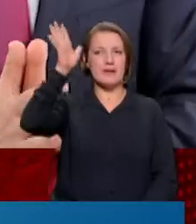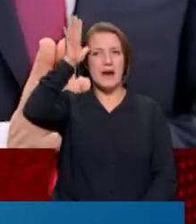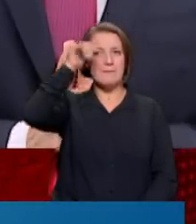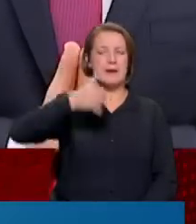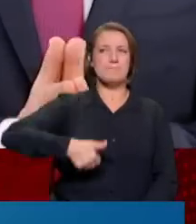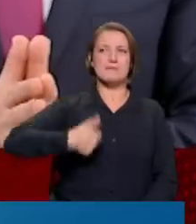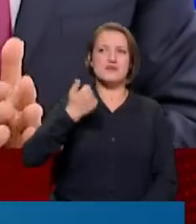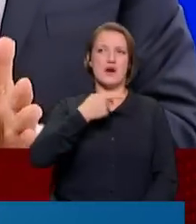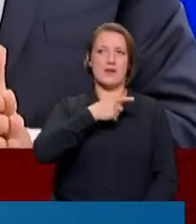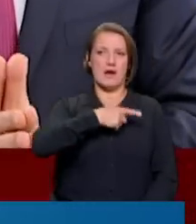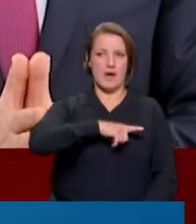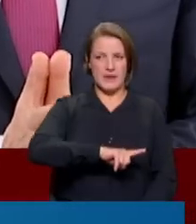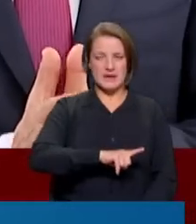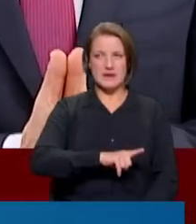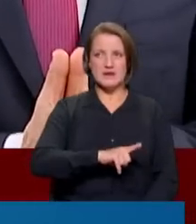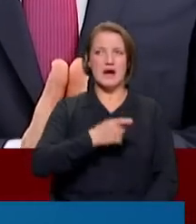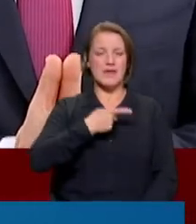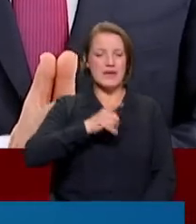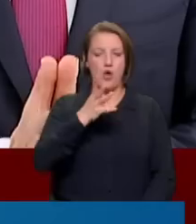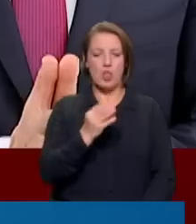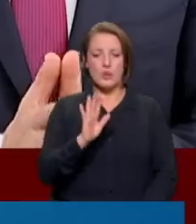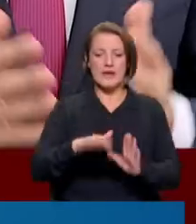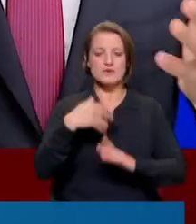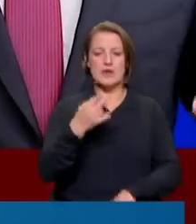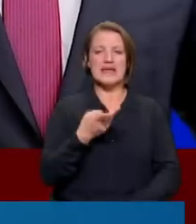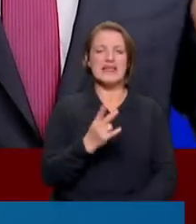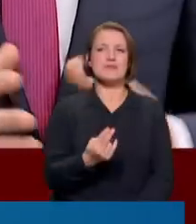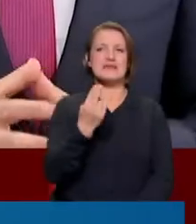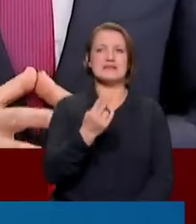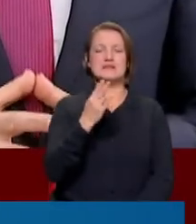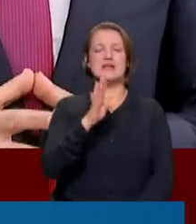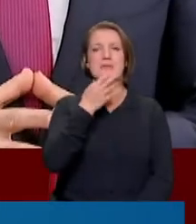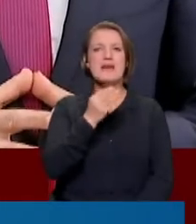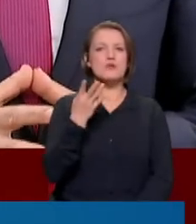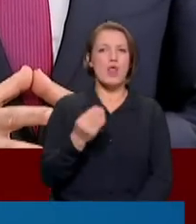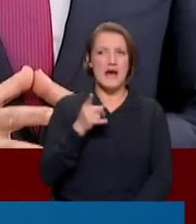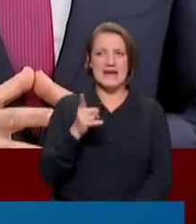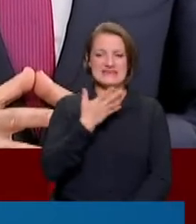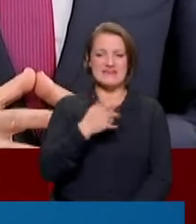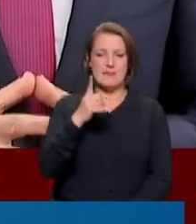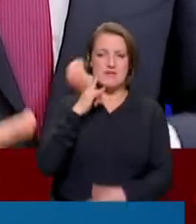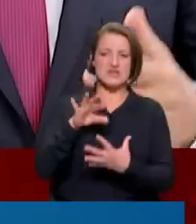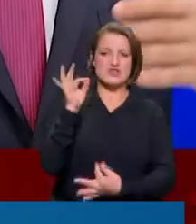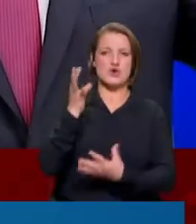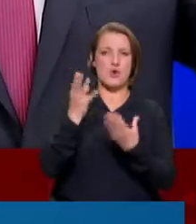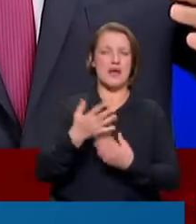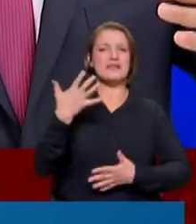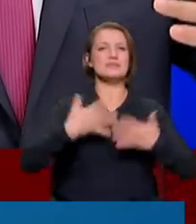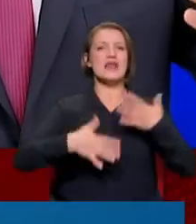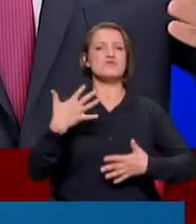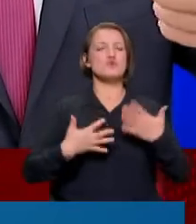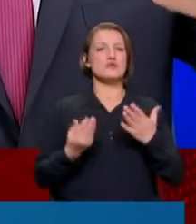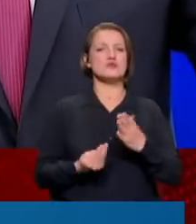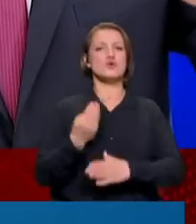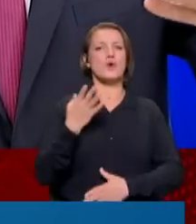başkan adayı başkan adayı adayı olduktan sonra 2007'de emekli dört yıldızlı General olarak sevilen biri olarak televizyonlara